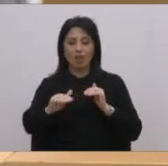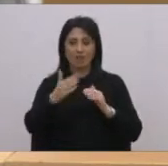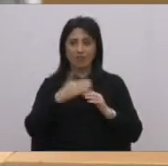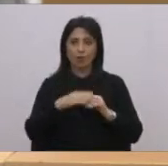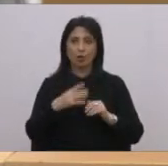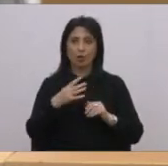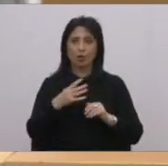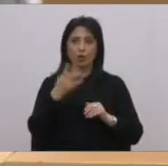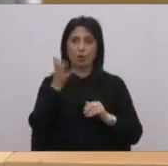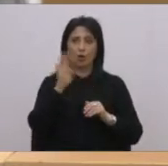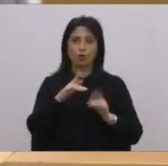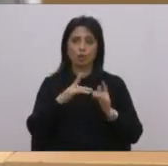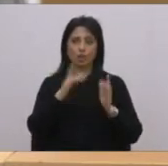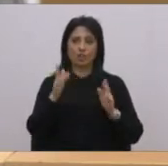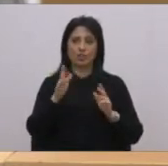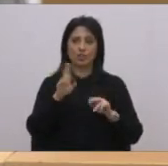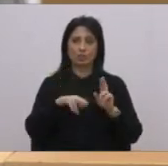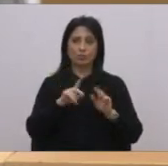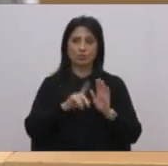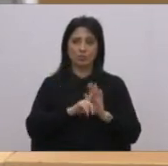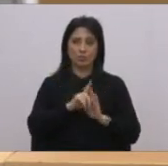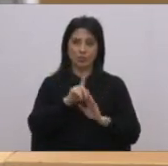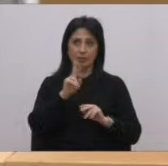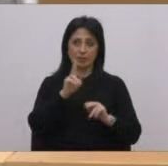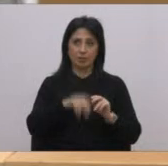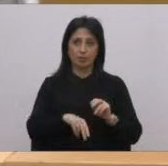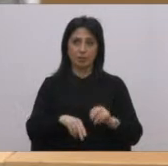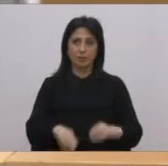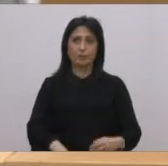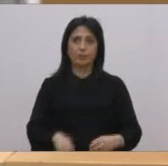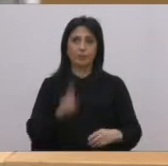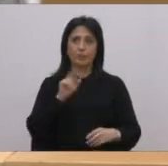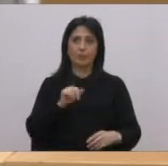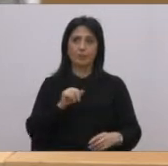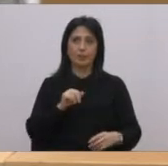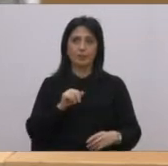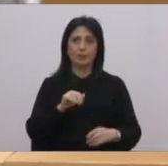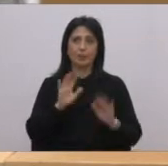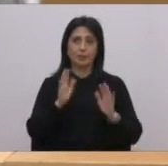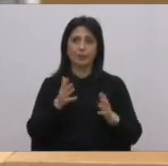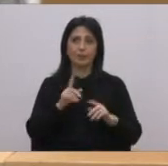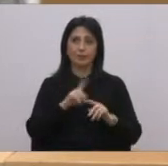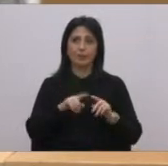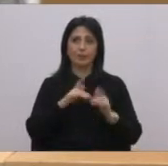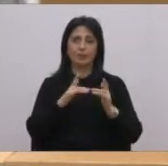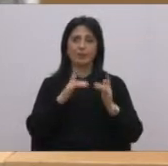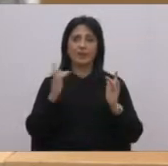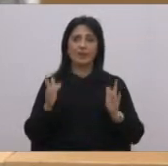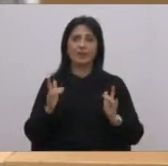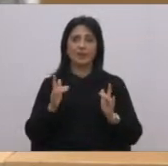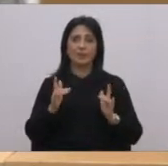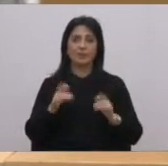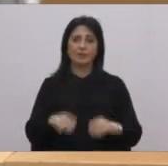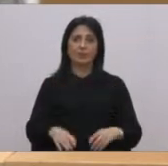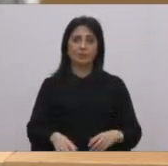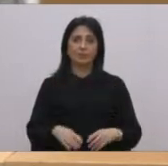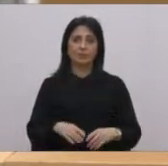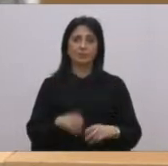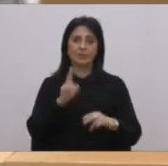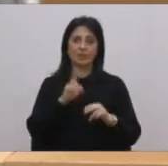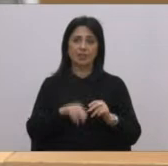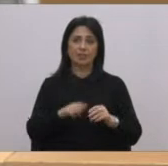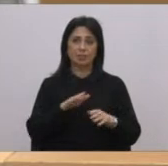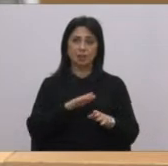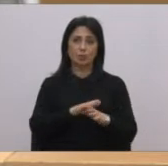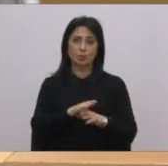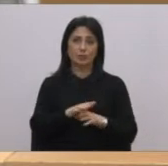ოთხი ხიდის მშენებლობა, რომელიც დაწყებულია, დასრულებულია და ხდება მალე ეს ხიდებიც დასრულდება